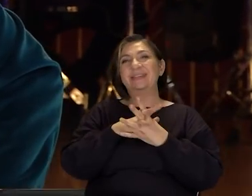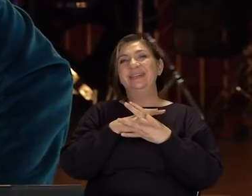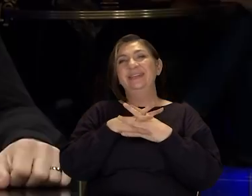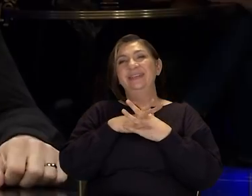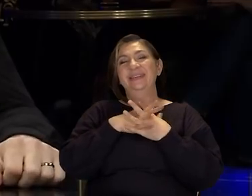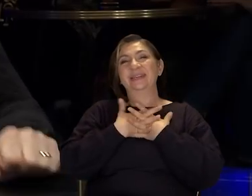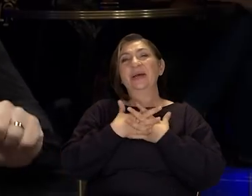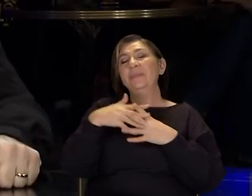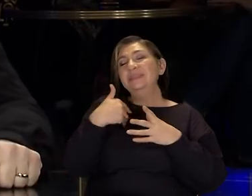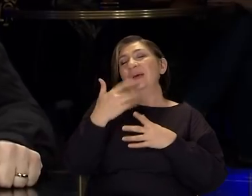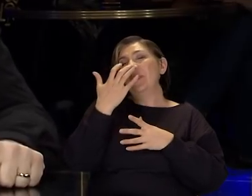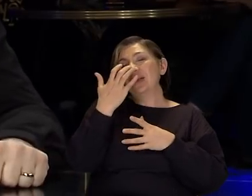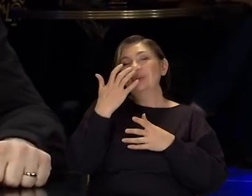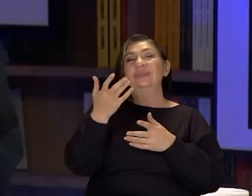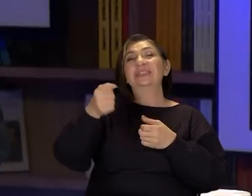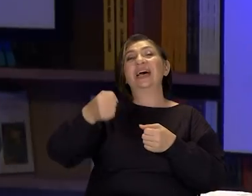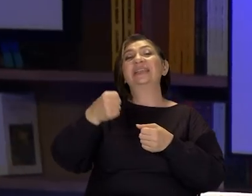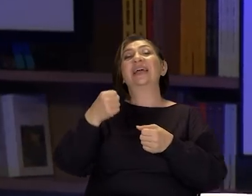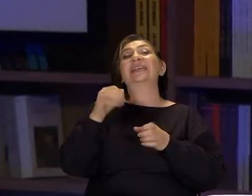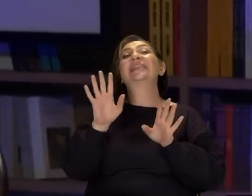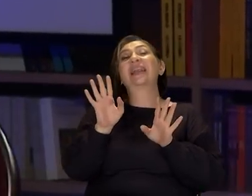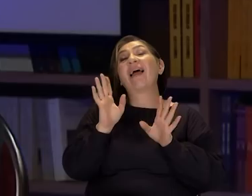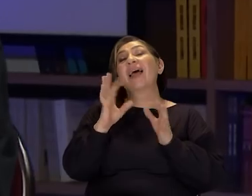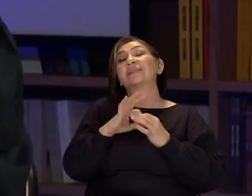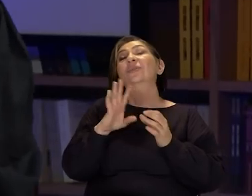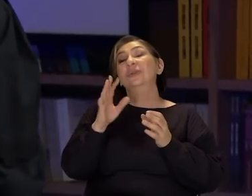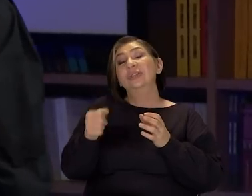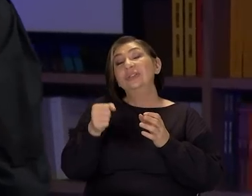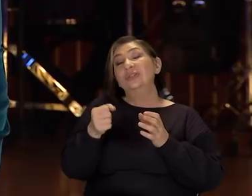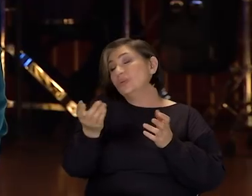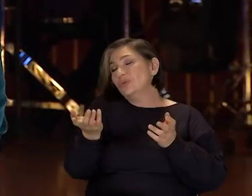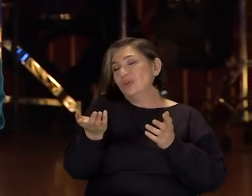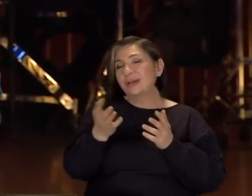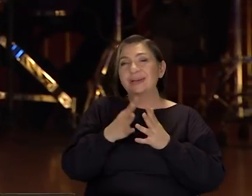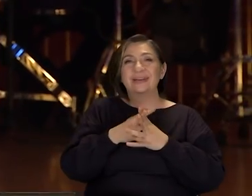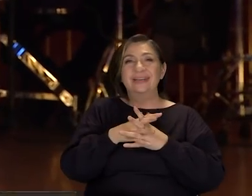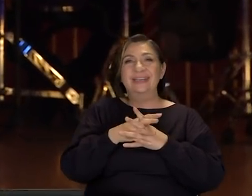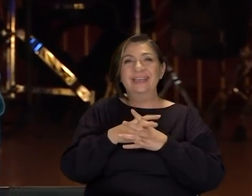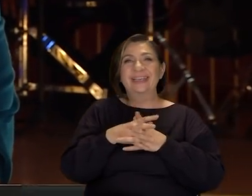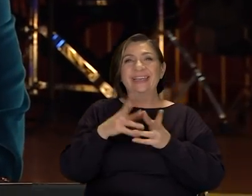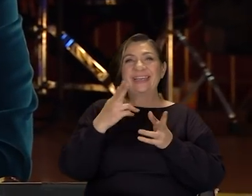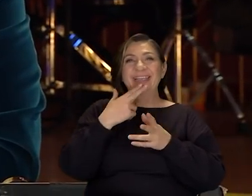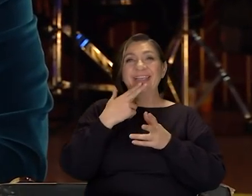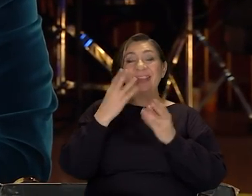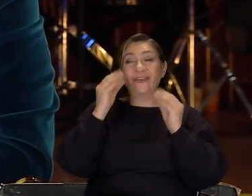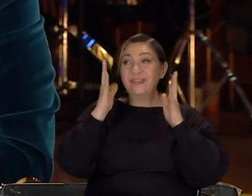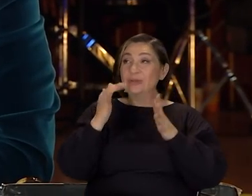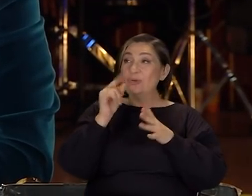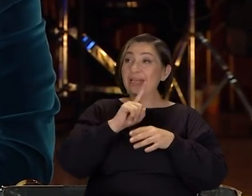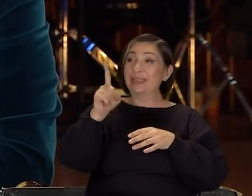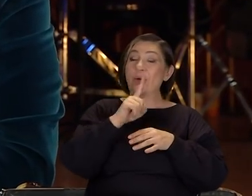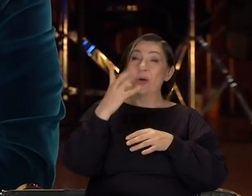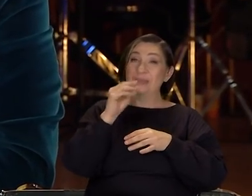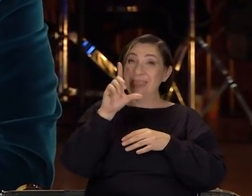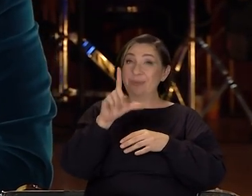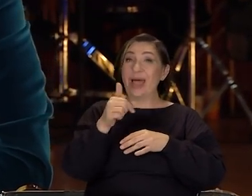biz de bekliyoruz. Ya şurada çanta taşımakla olmuyor öyle şeyler bence. Taşıyın evet, canım. Ağır. Bir de tabii ki kadınların daha çok tuvalete gitmesi